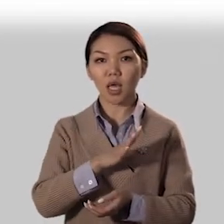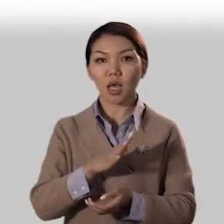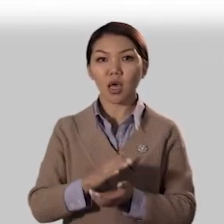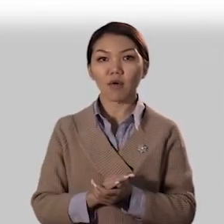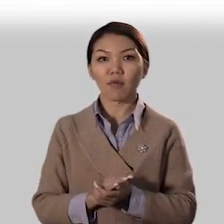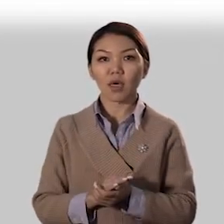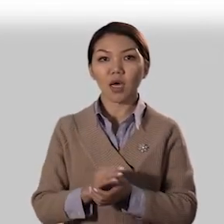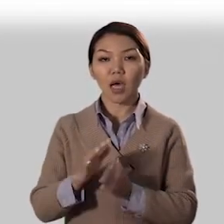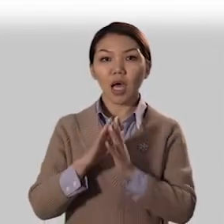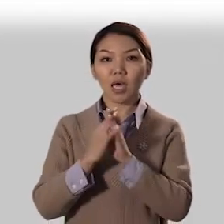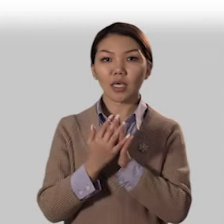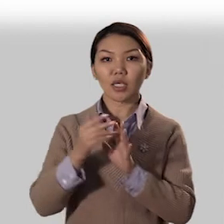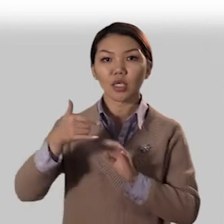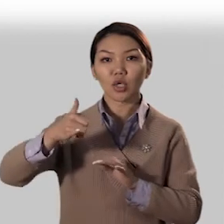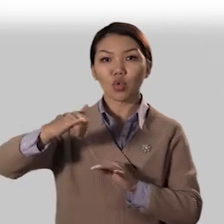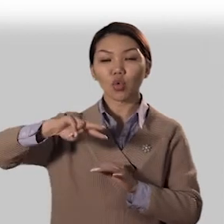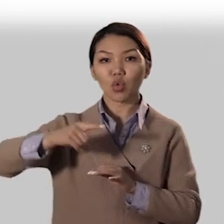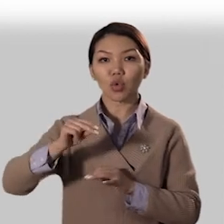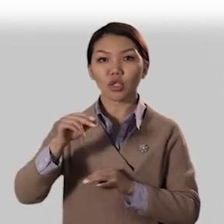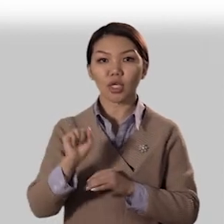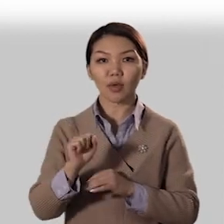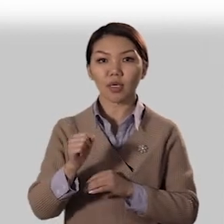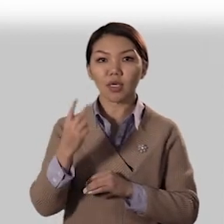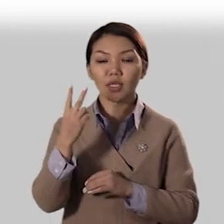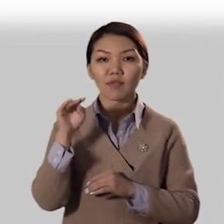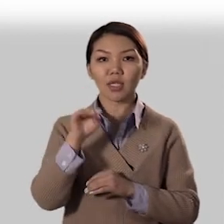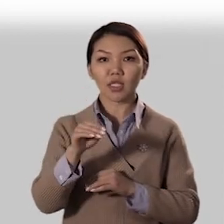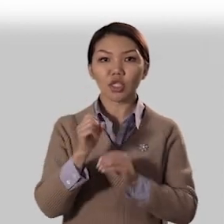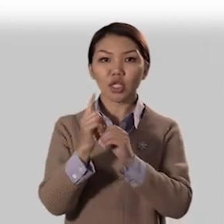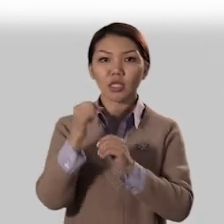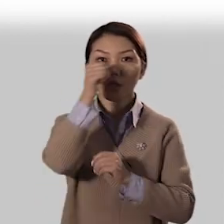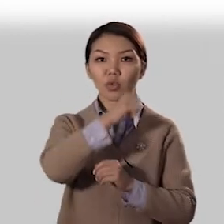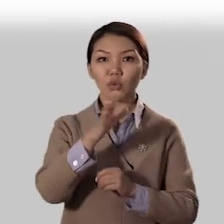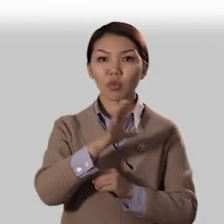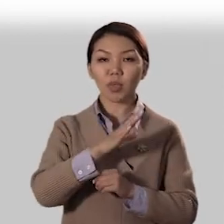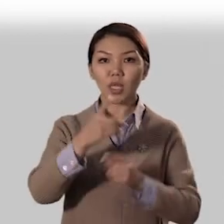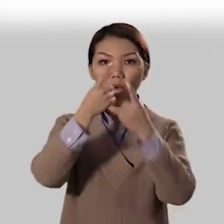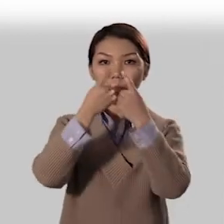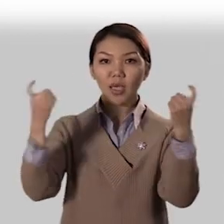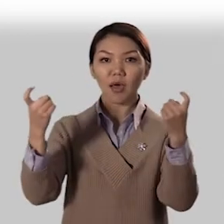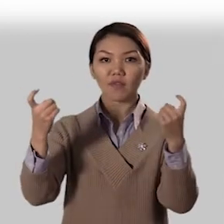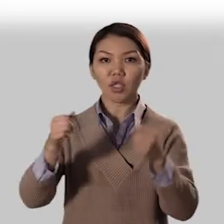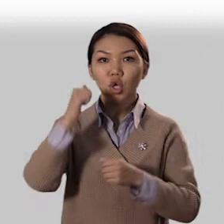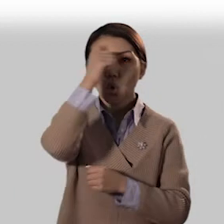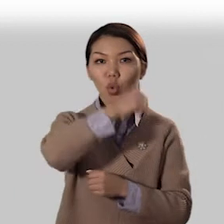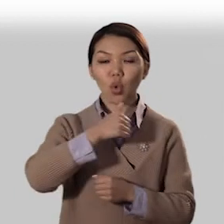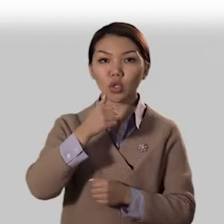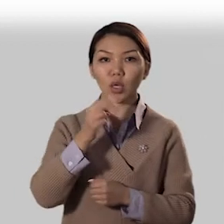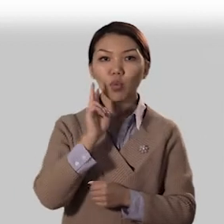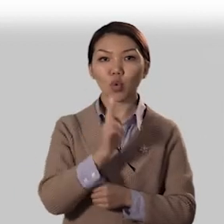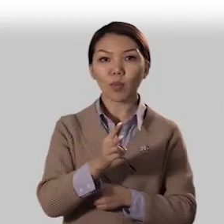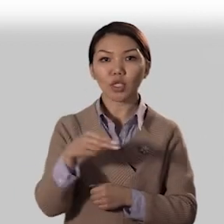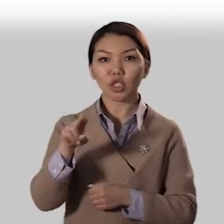2011 год был объявлен годом курманжан датки портрет курманжан датки